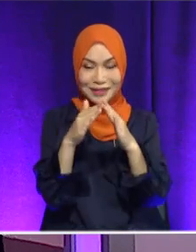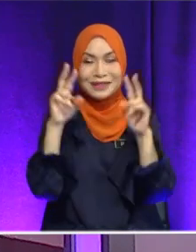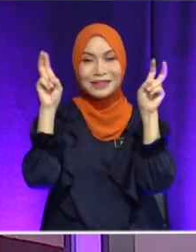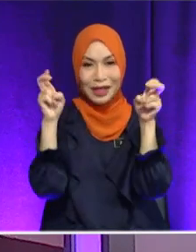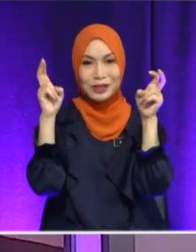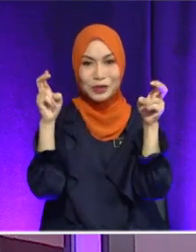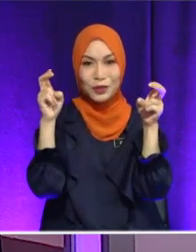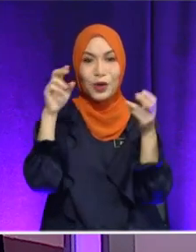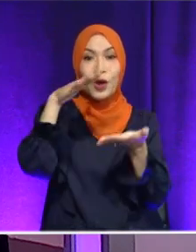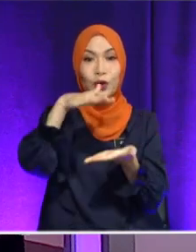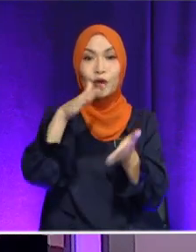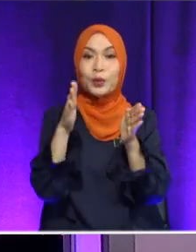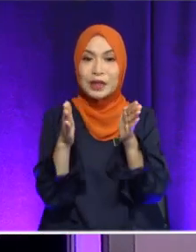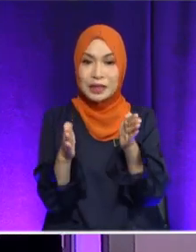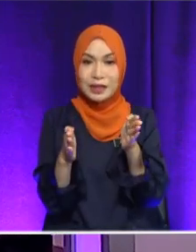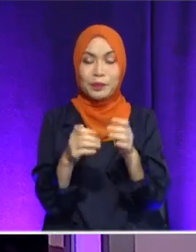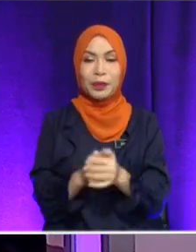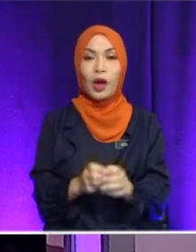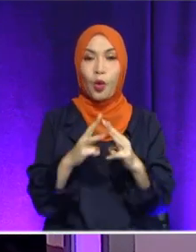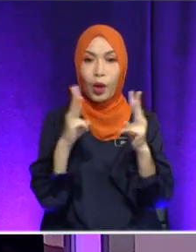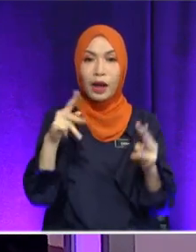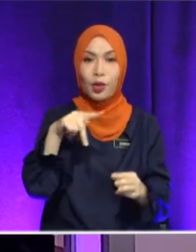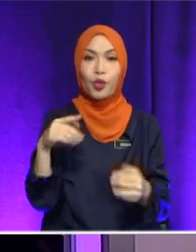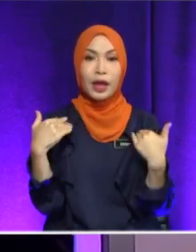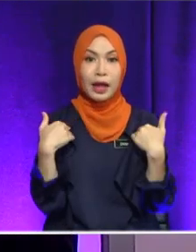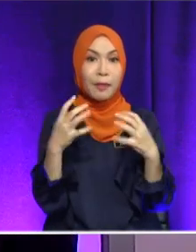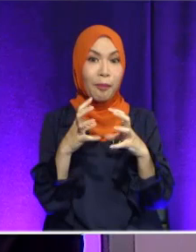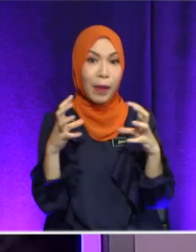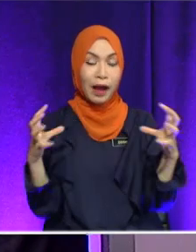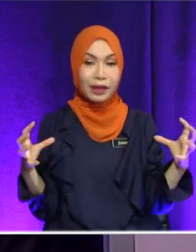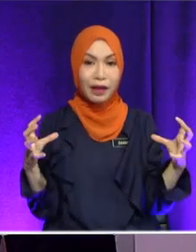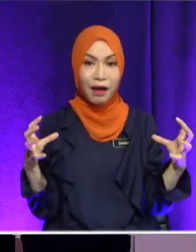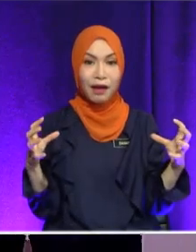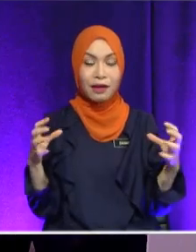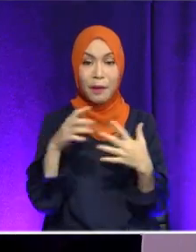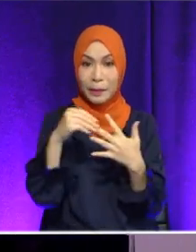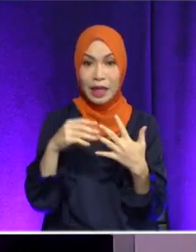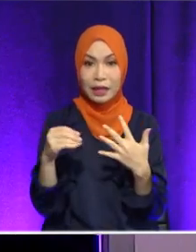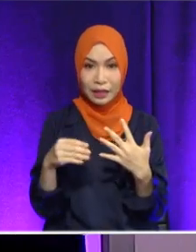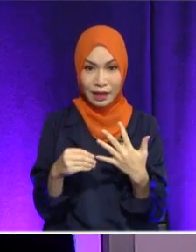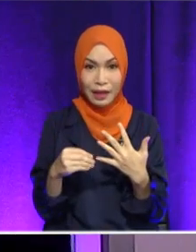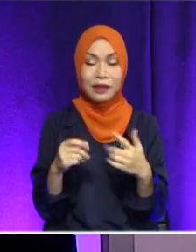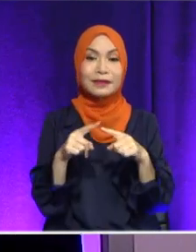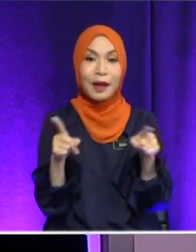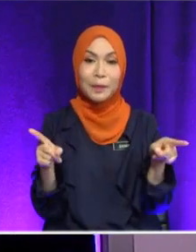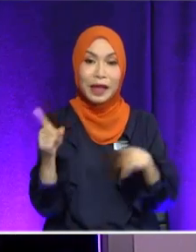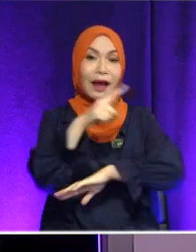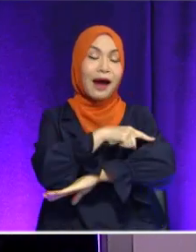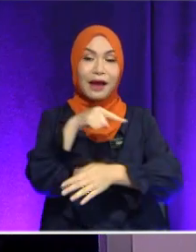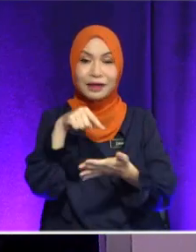walaupun terdapat berbagai aliran seni di sini tapi pada hari ini kita akan fokuskan kepada tajuk cubisome